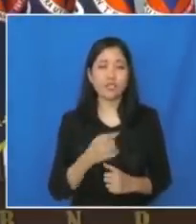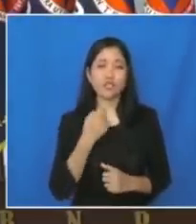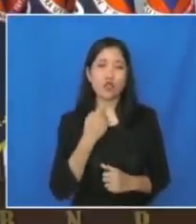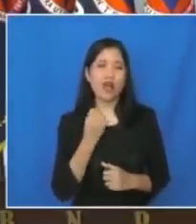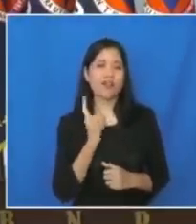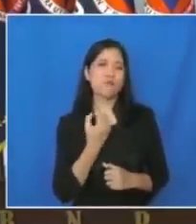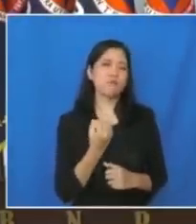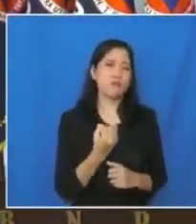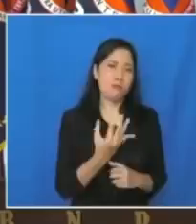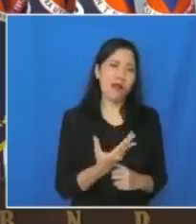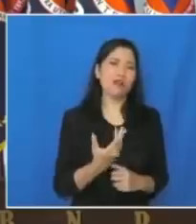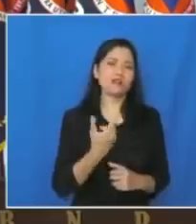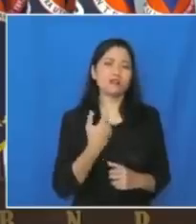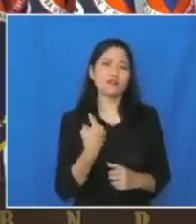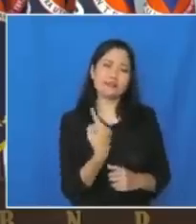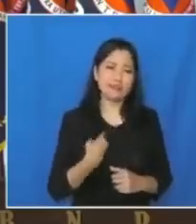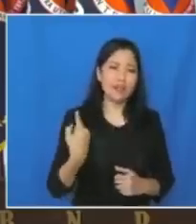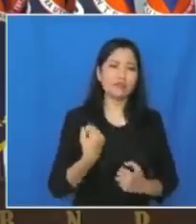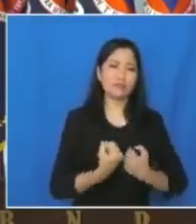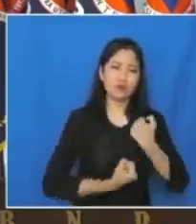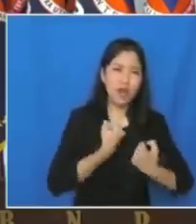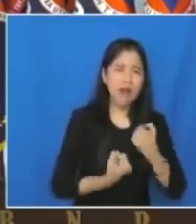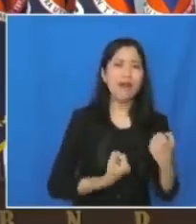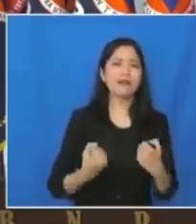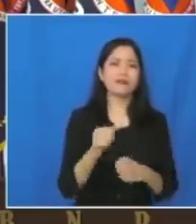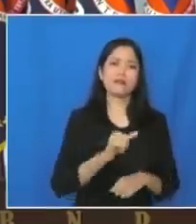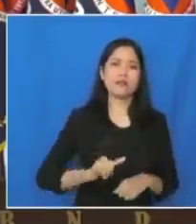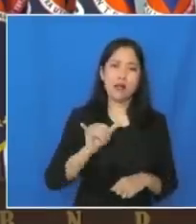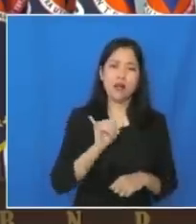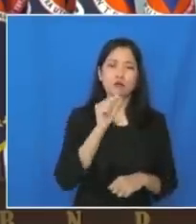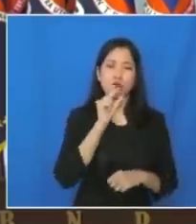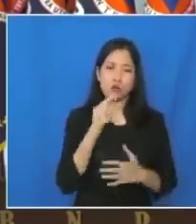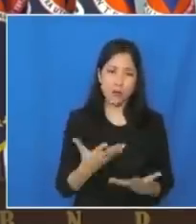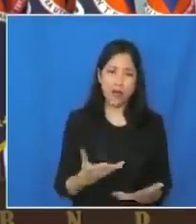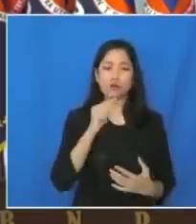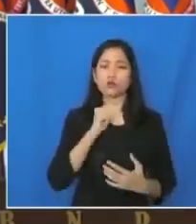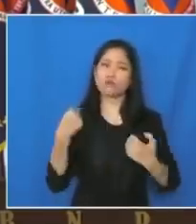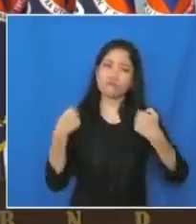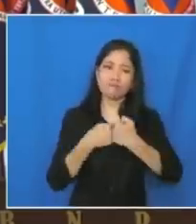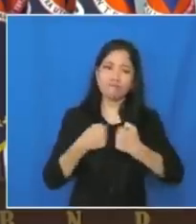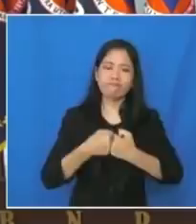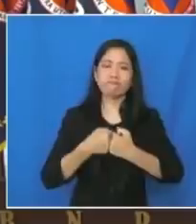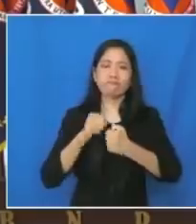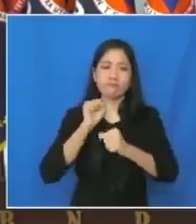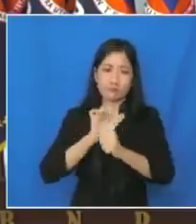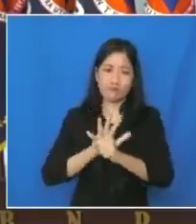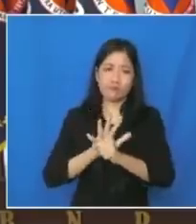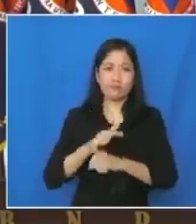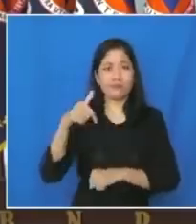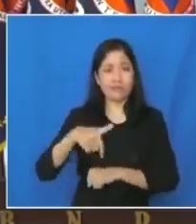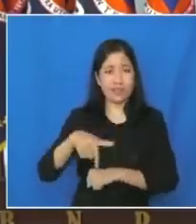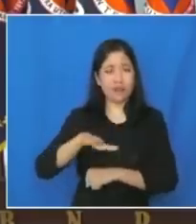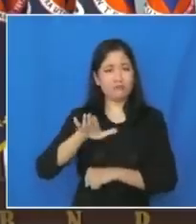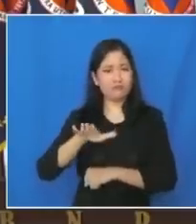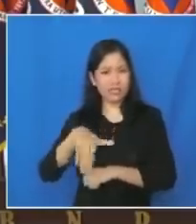hal terkait dengan upaya kita bersama untuk memerangi COVID-19 yang sekarang